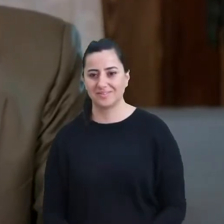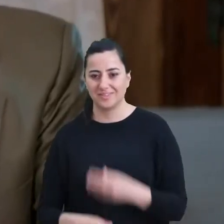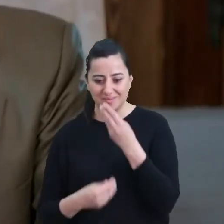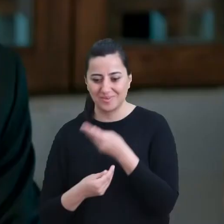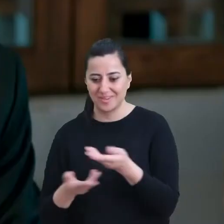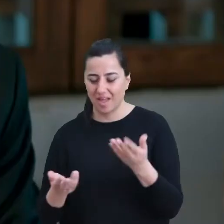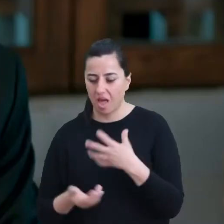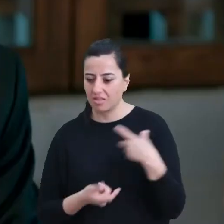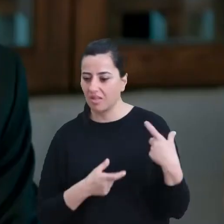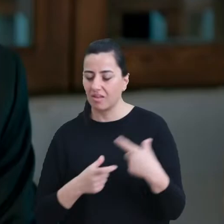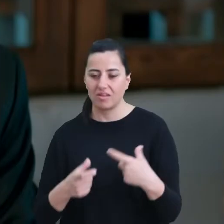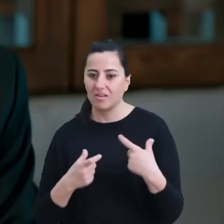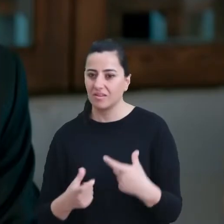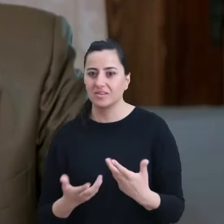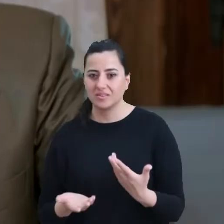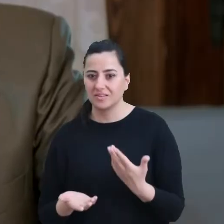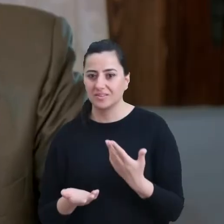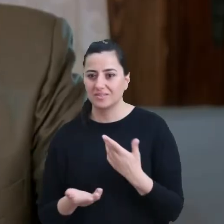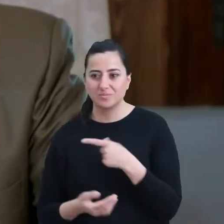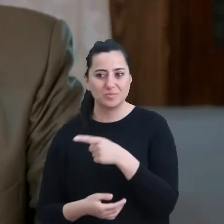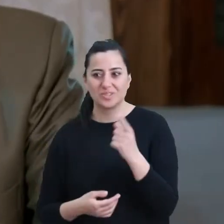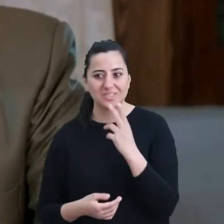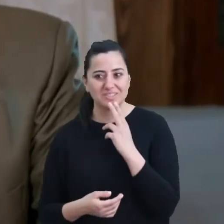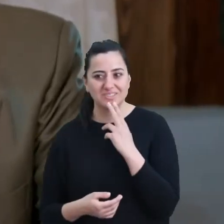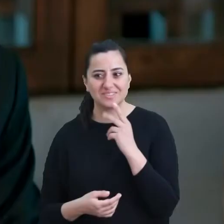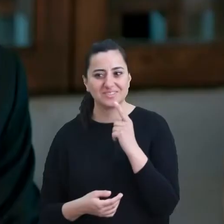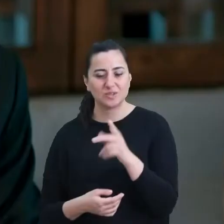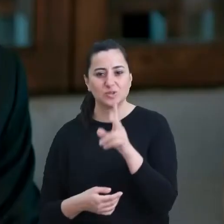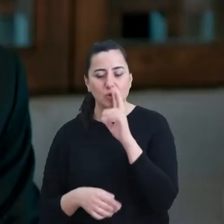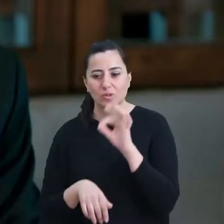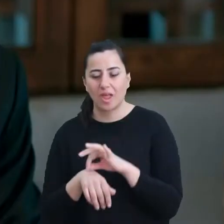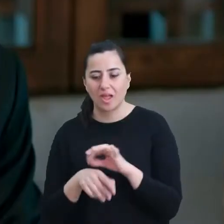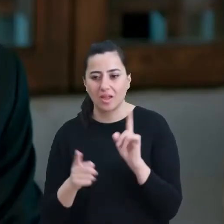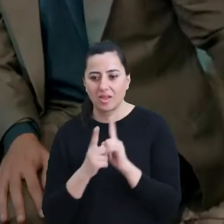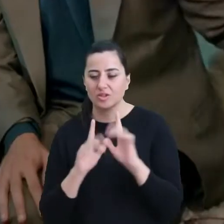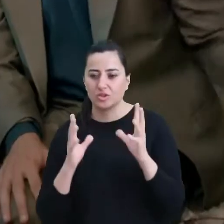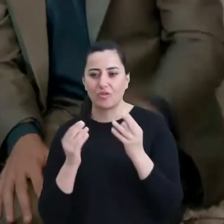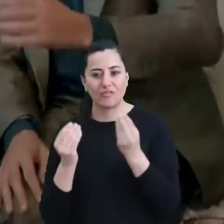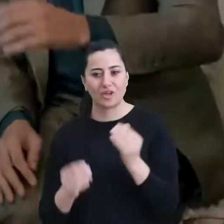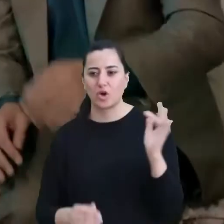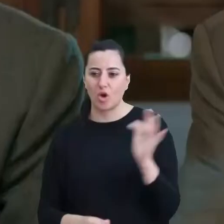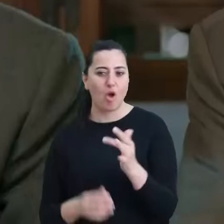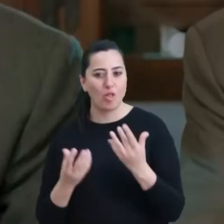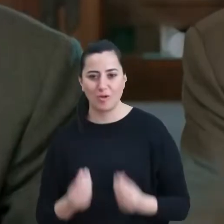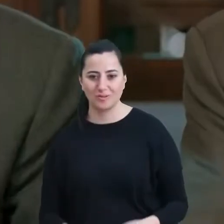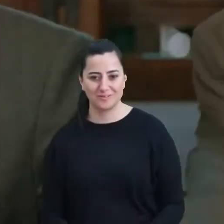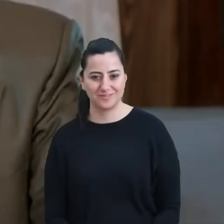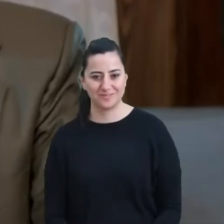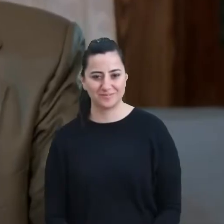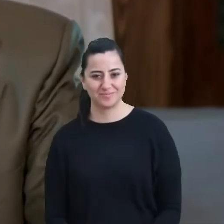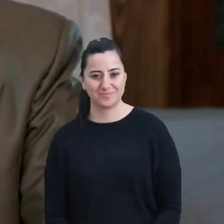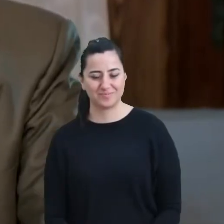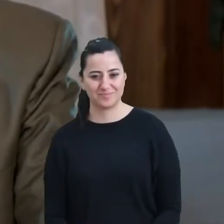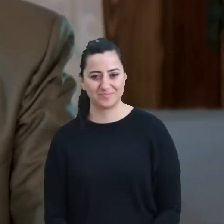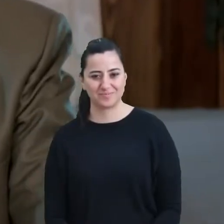İkramlığa da anası yaptığına göre bunlar kızı sene son dakika gösterip sene golü atacaklar. Gözlerini kapatıp